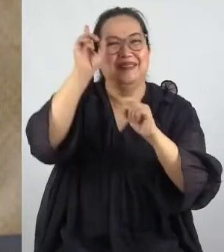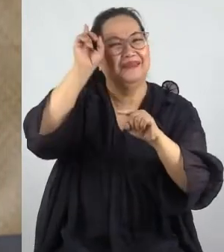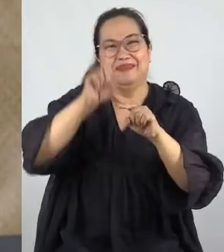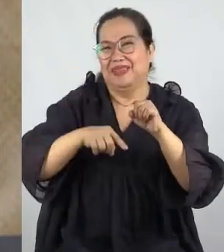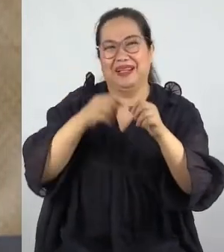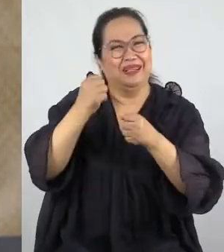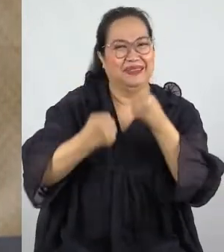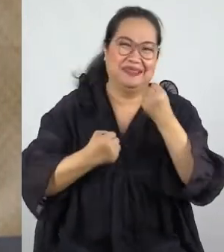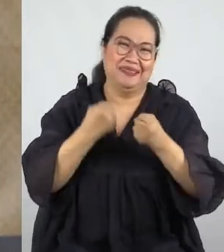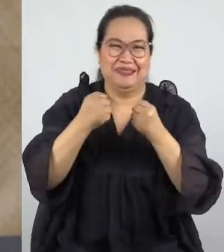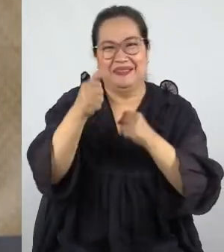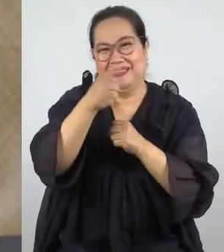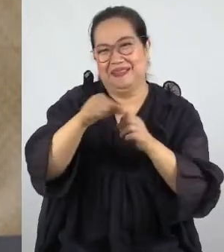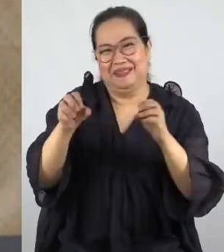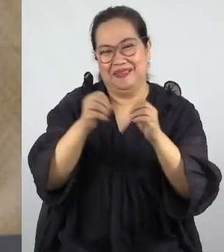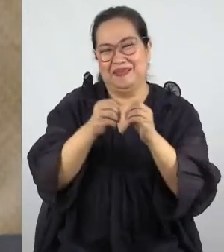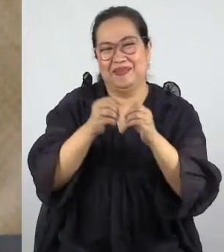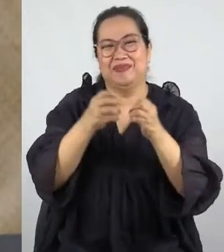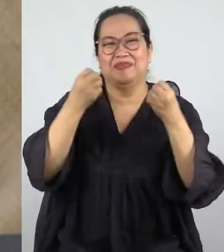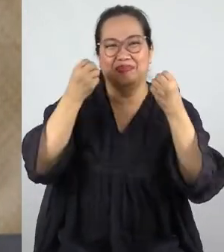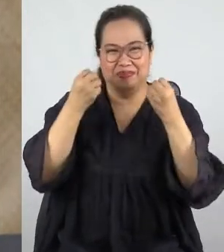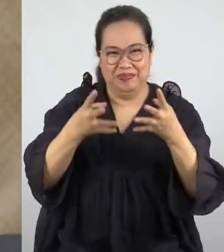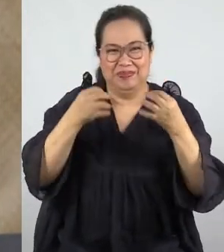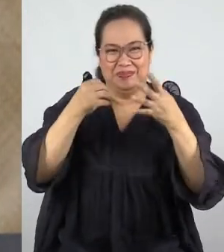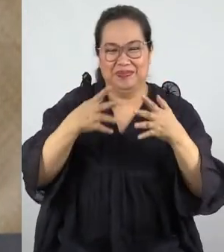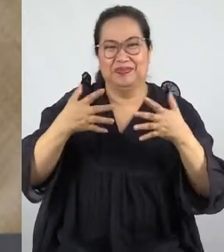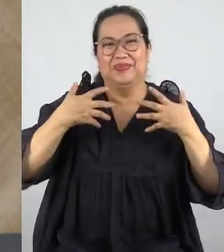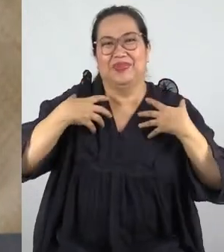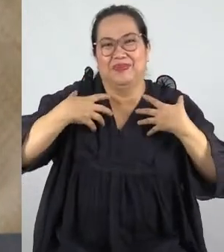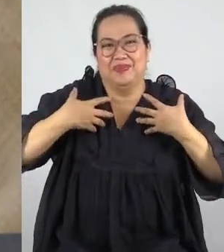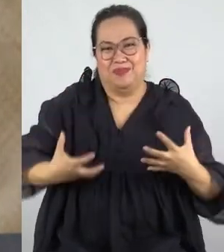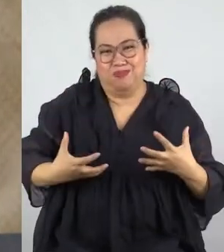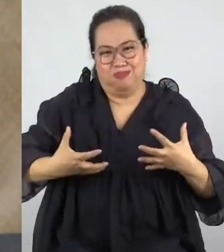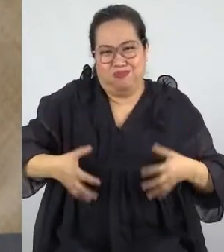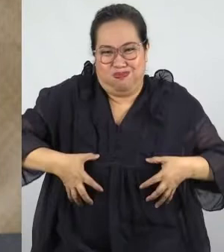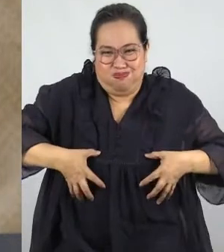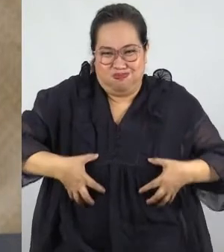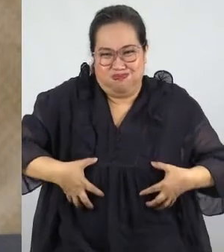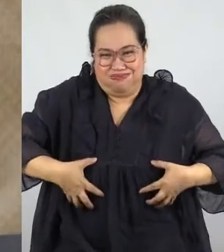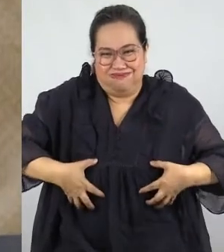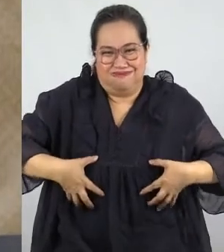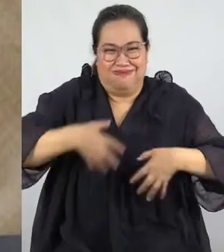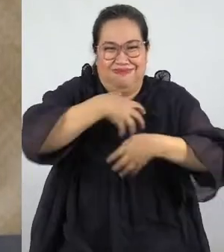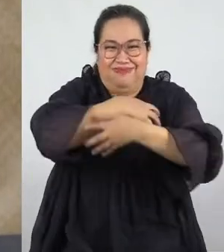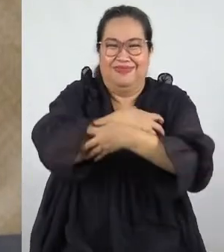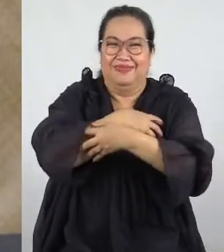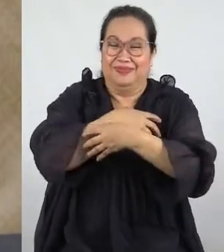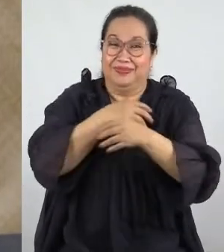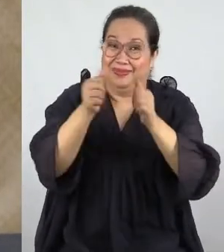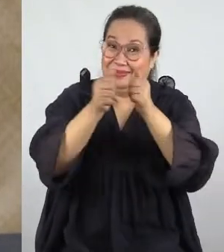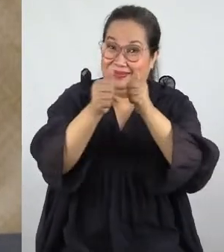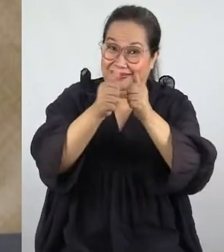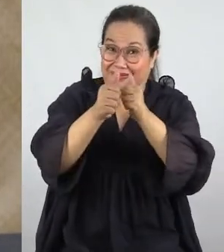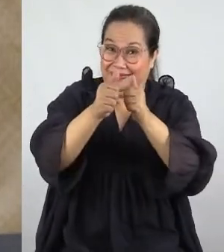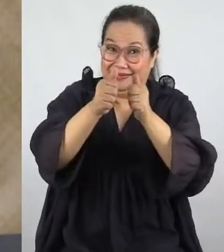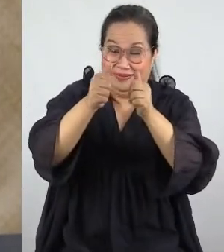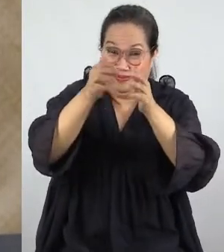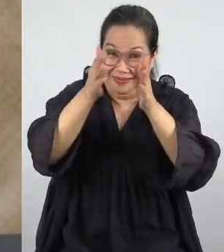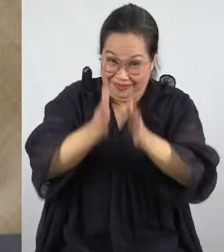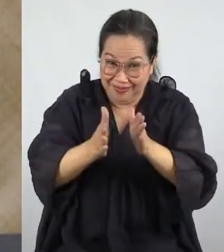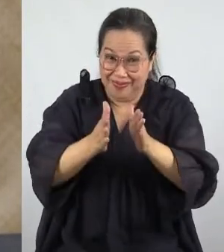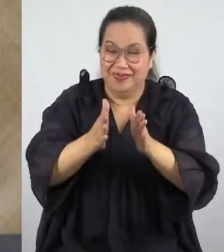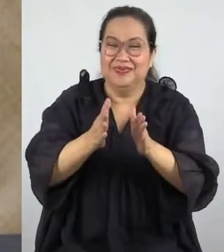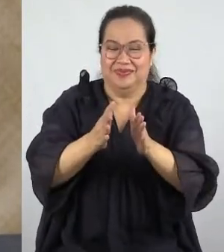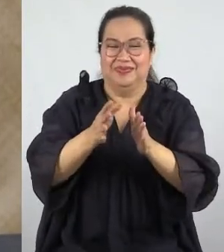ng ganon. Dahil marami na po akong pabigat. Sapagkat ang isang atleta na tumatakbo sa isang